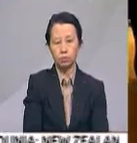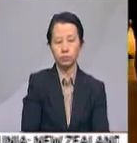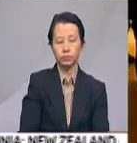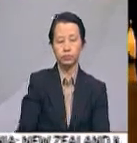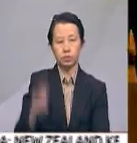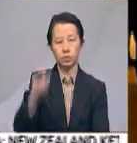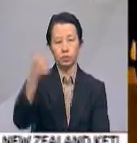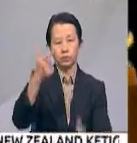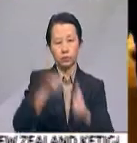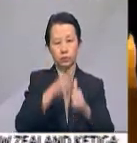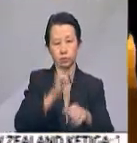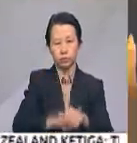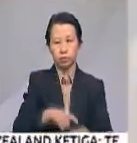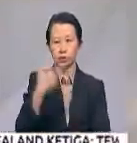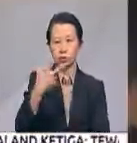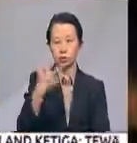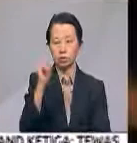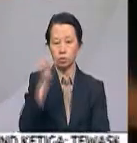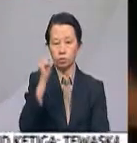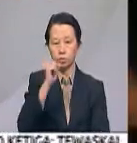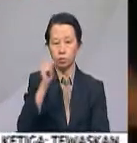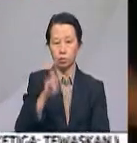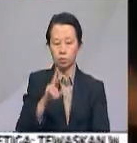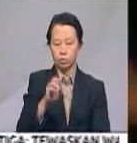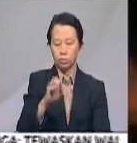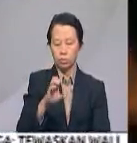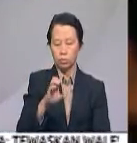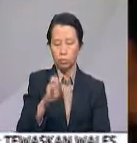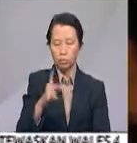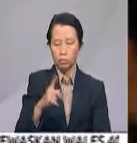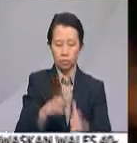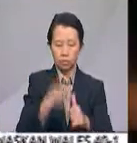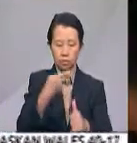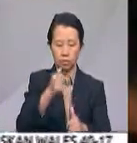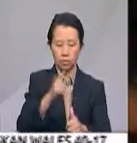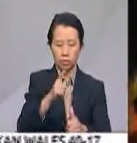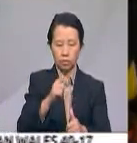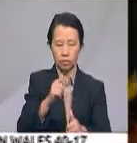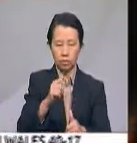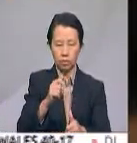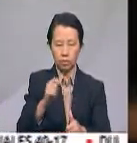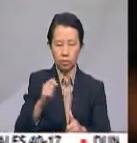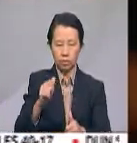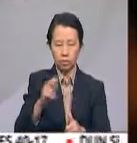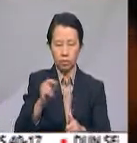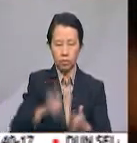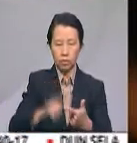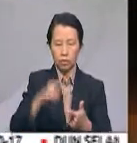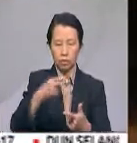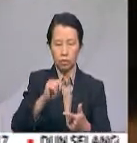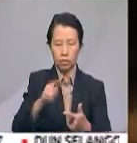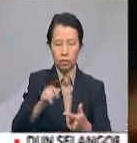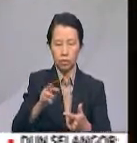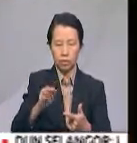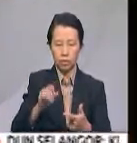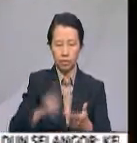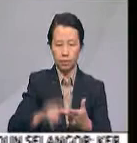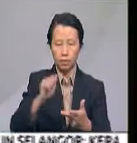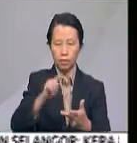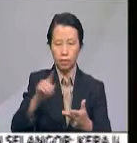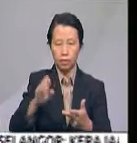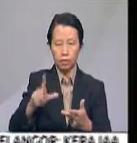Buat julung kalinya, tiga artis rock tanah air, Datuk Hatan, Hazama dan Azlan Typewriter digandingkan dalam satu